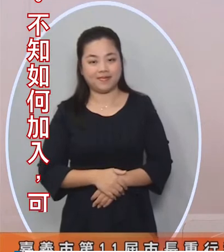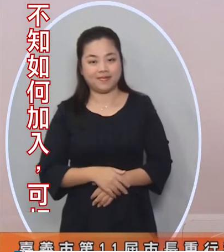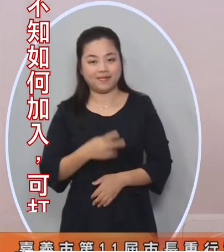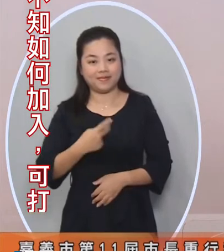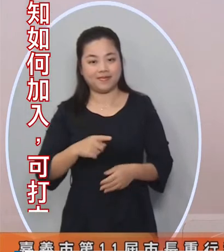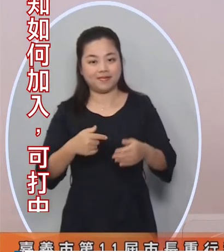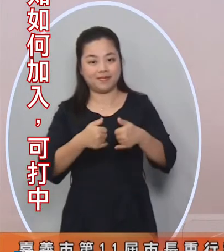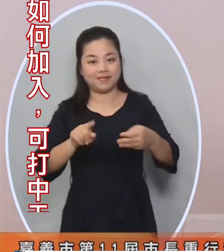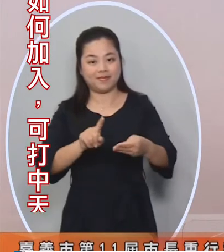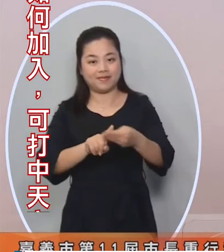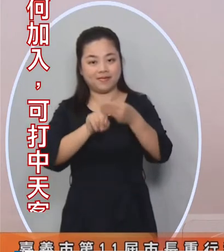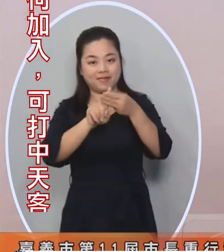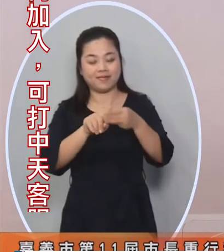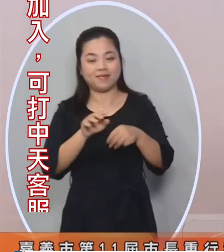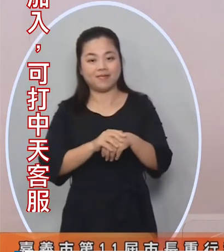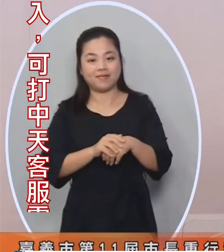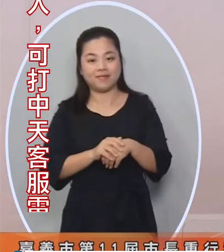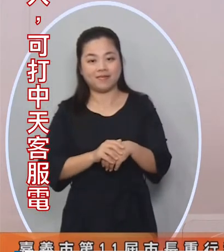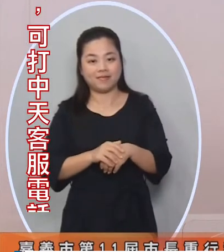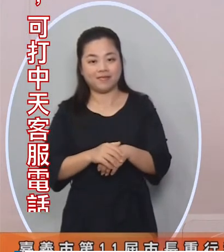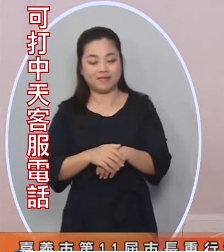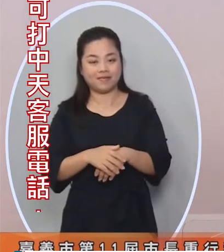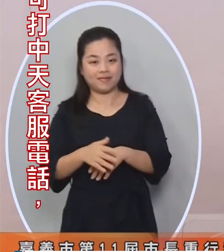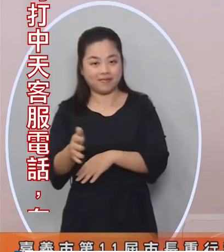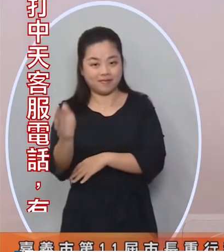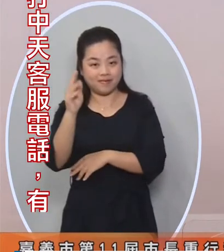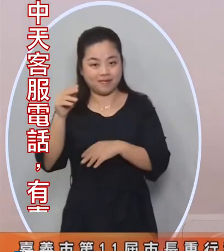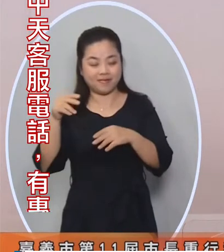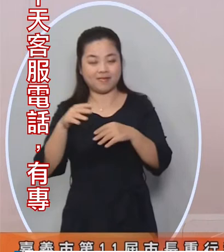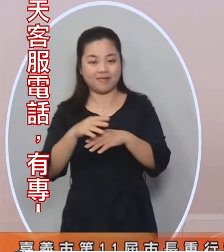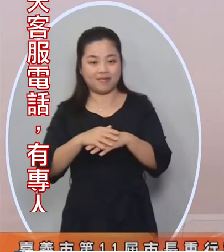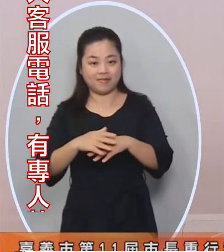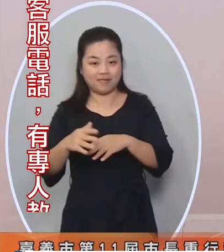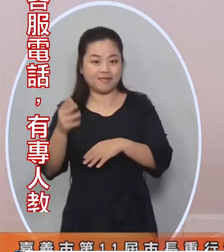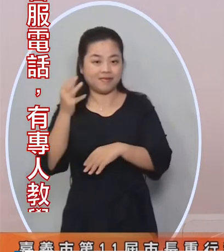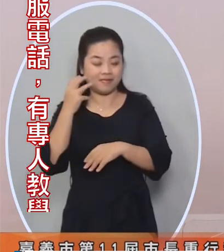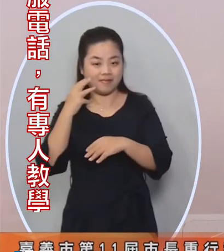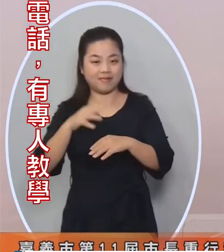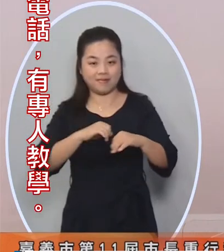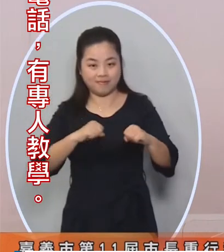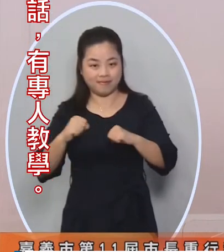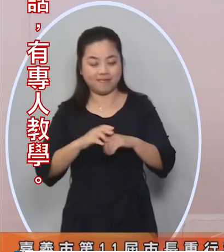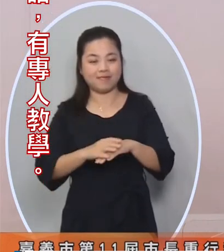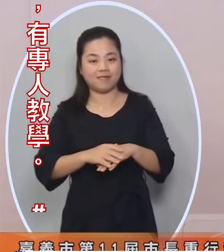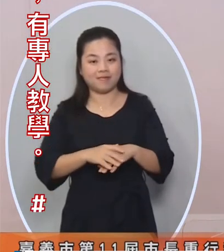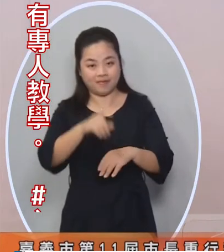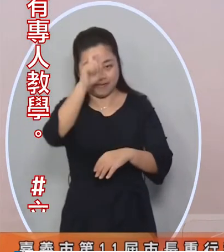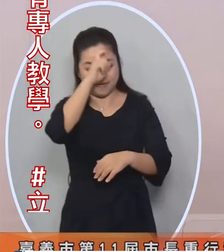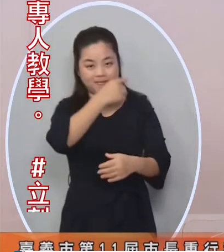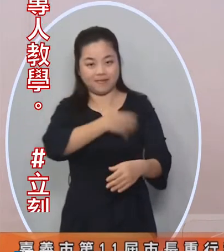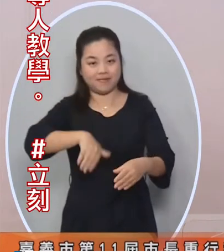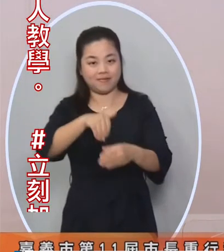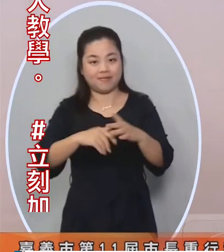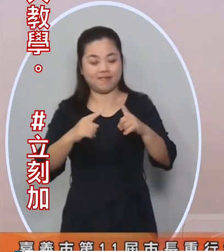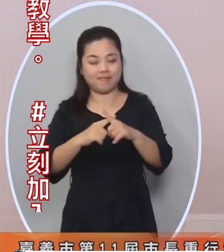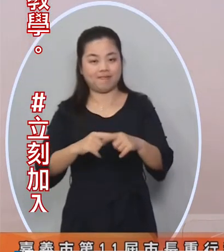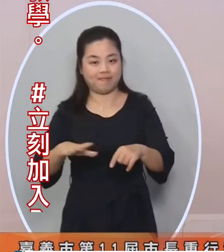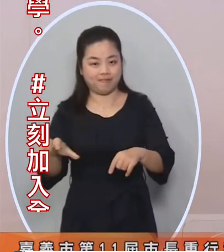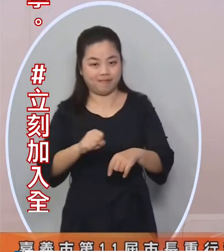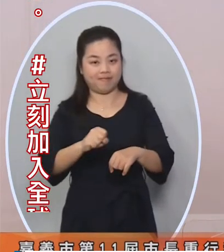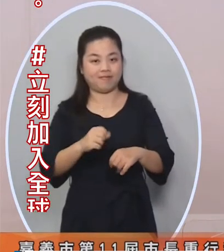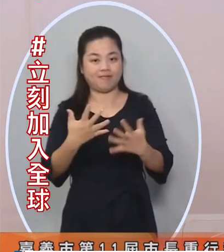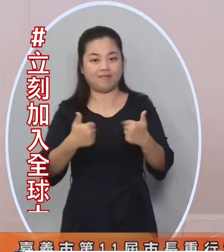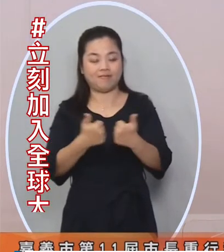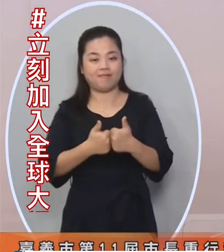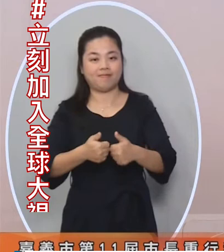民主政治君子之争，希望今仔日各位候选人把握政见发表的